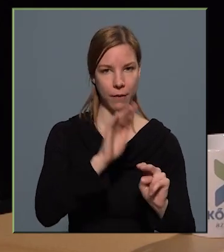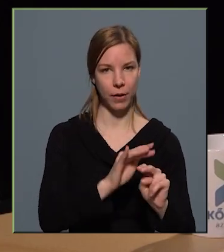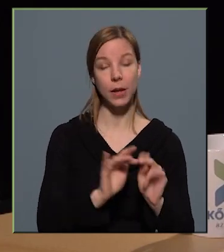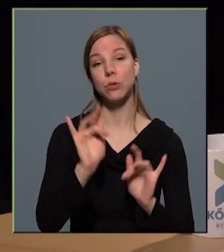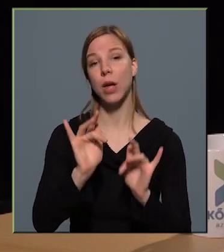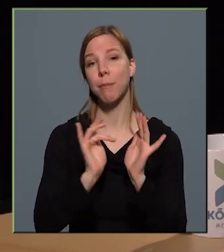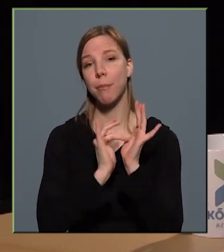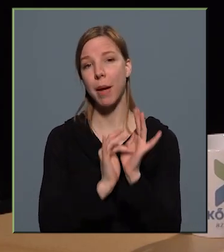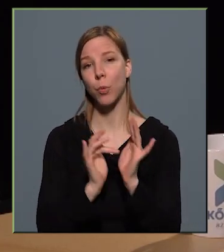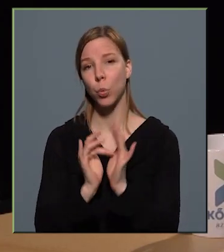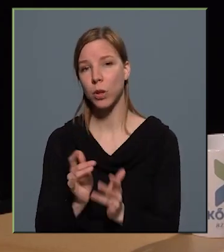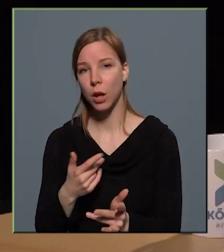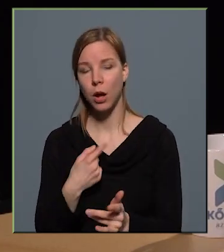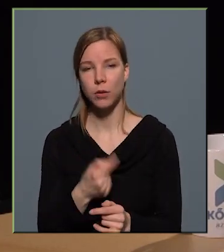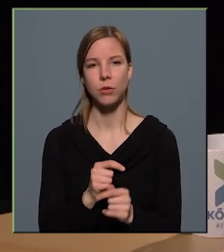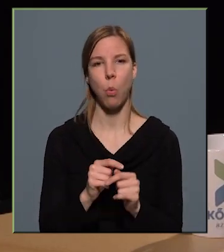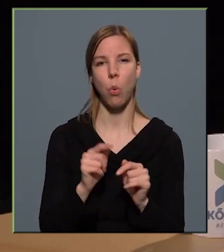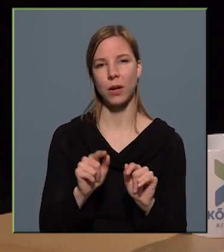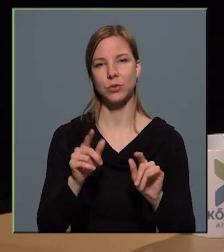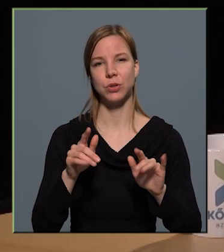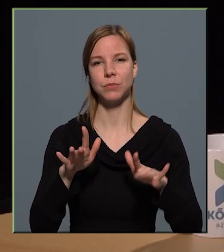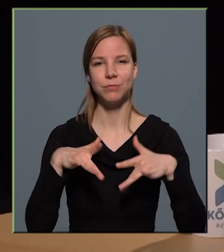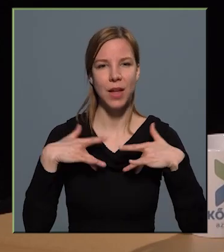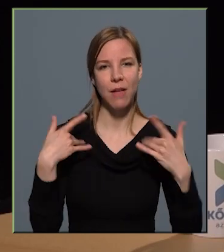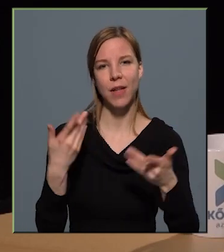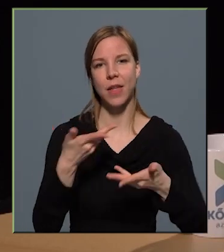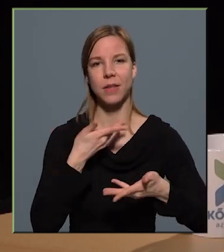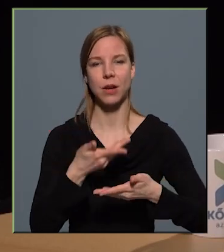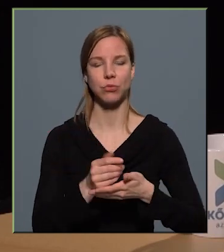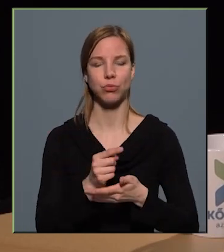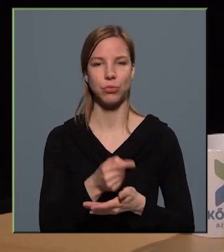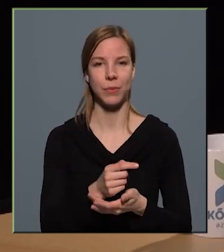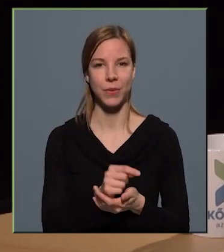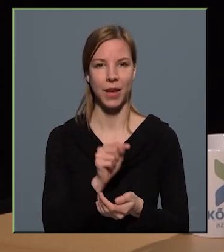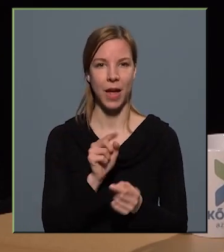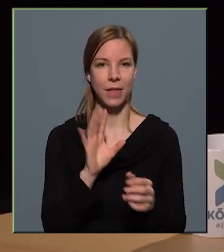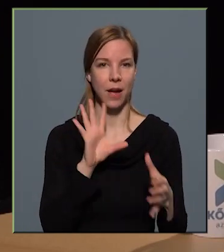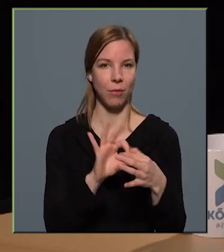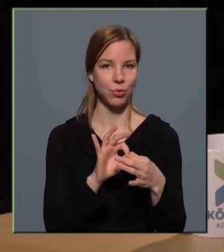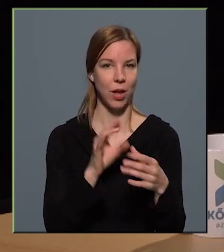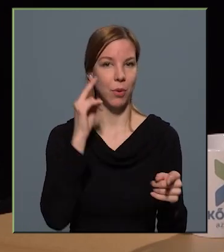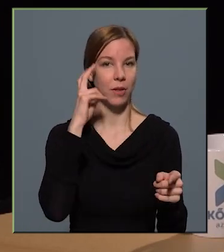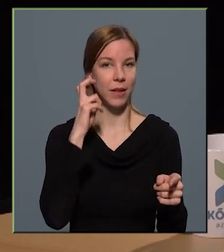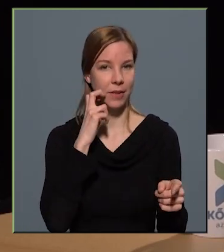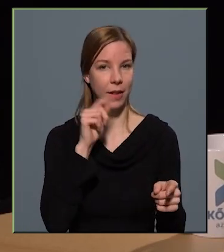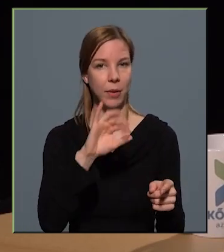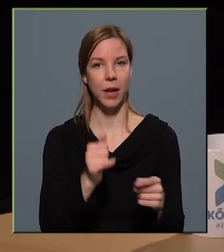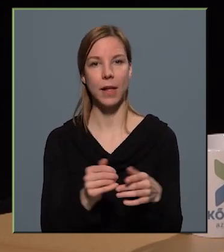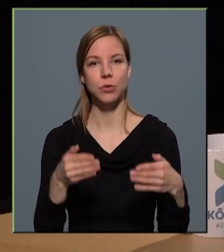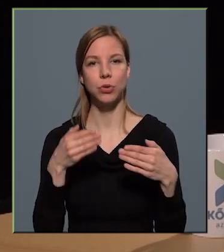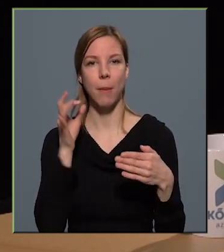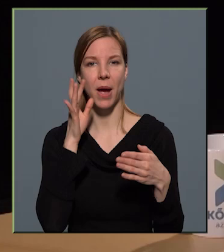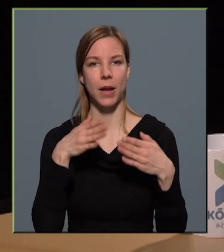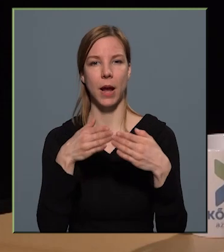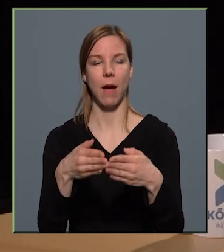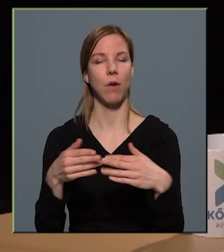bemutató élvezetesebbé tesszük a mindennapjainkat. Ezzel kapcsolatban is ugye az intézményekkel és a Bárkával folyamatosan